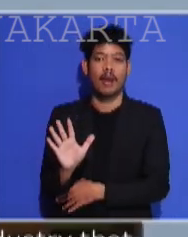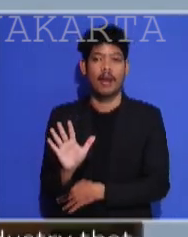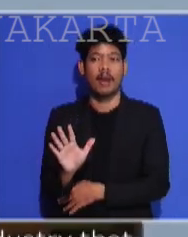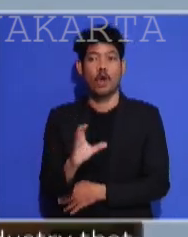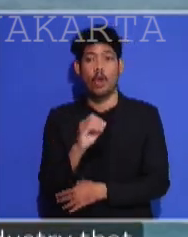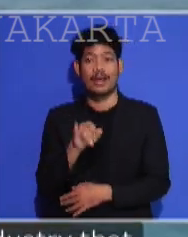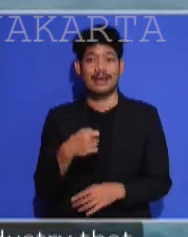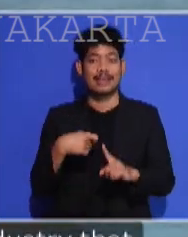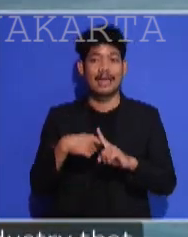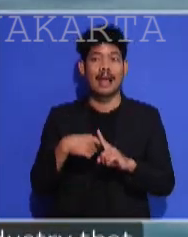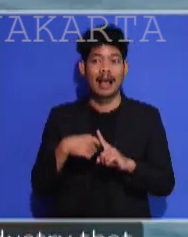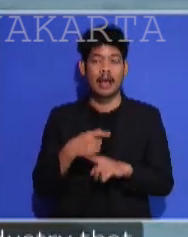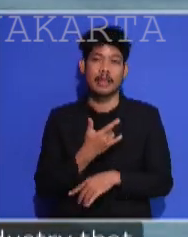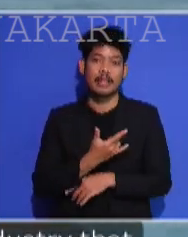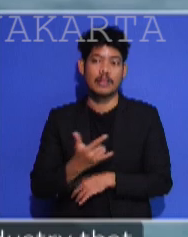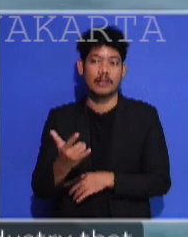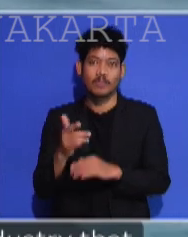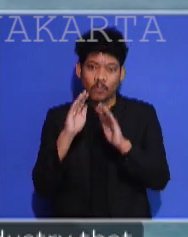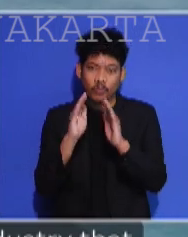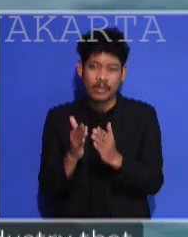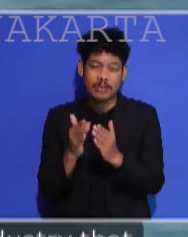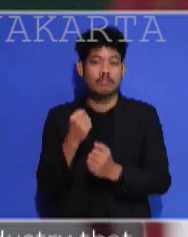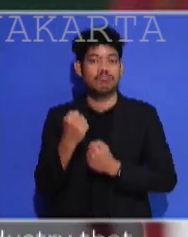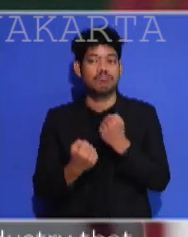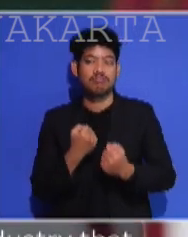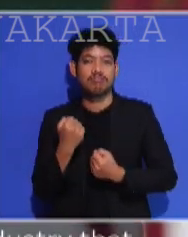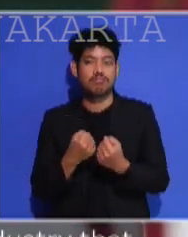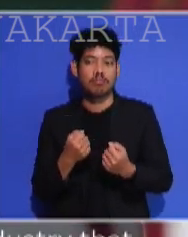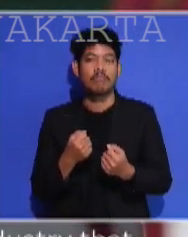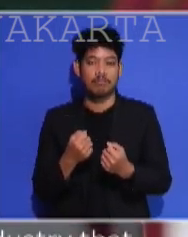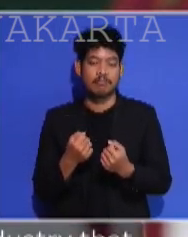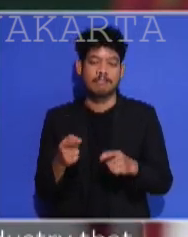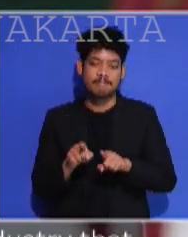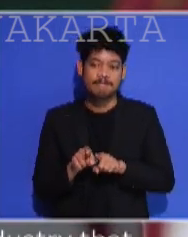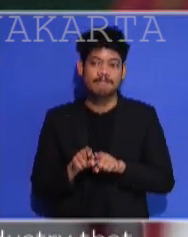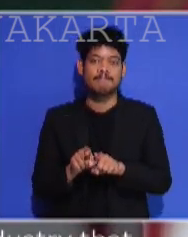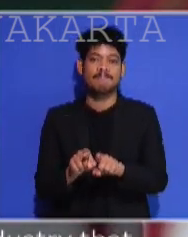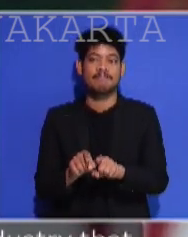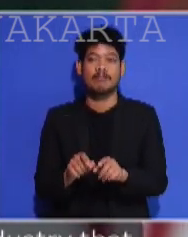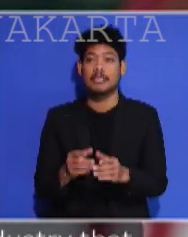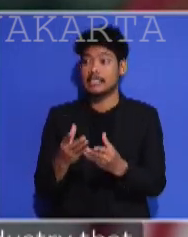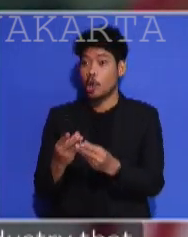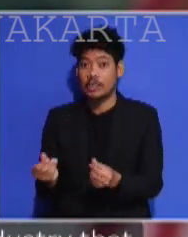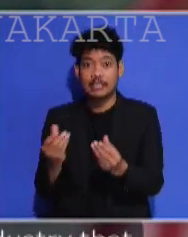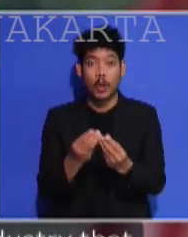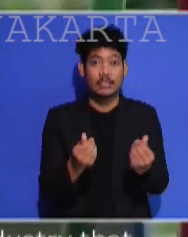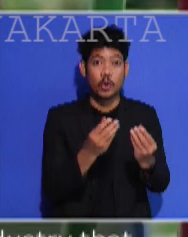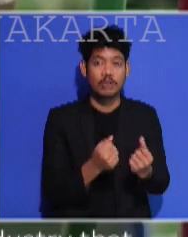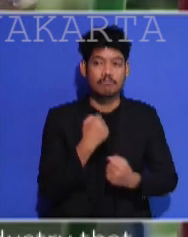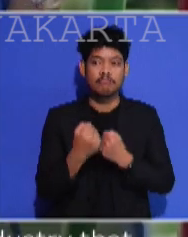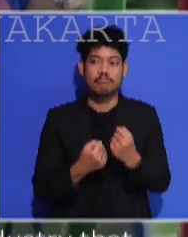Indonesia secara konsisten telah melakukan upaya simultan untuk menyelesaikan berbagai permasalahan di industri asuransi dan dana